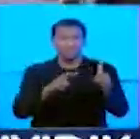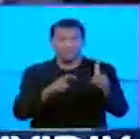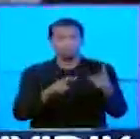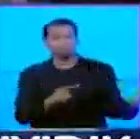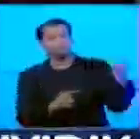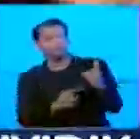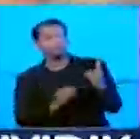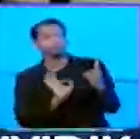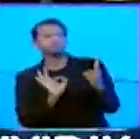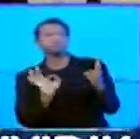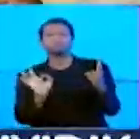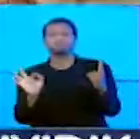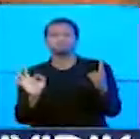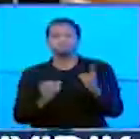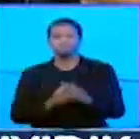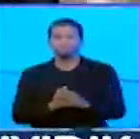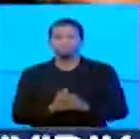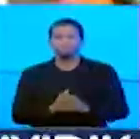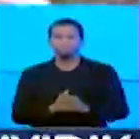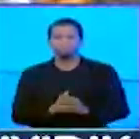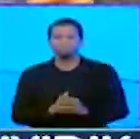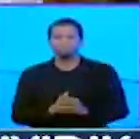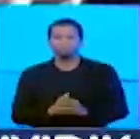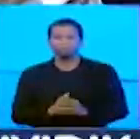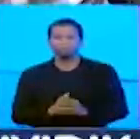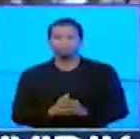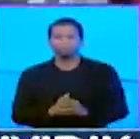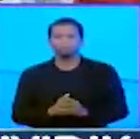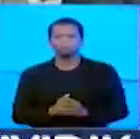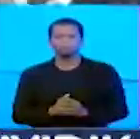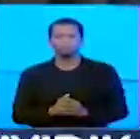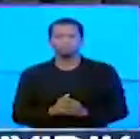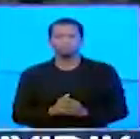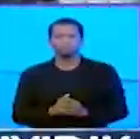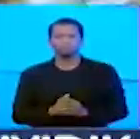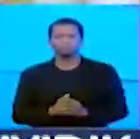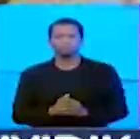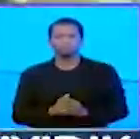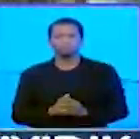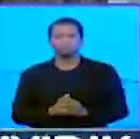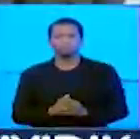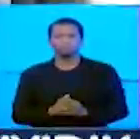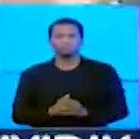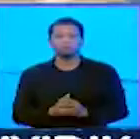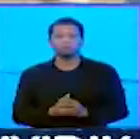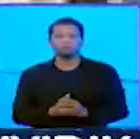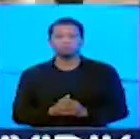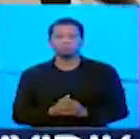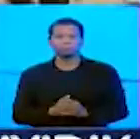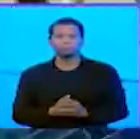menyaksikan kehadiran dari Giselle Anastasia sendiri yang memang kalau melihat dari pemeriksaan sebelum-sebelumnya sebelum